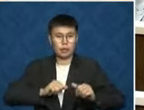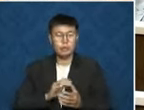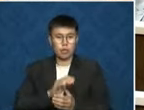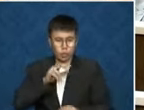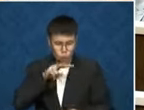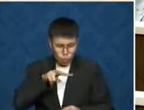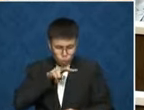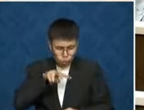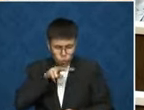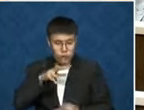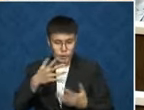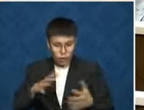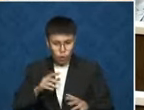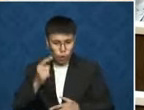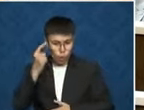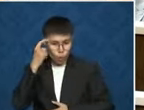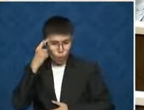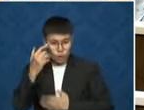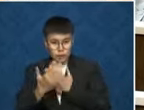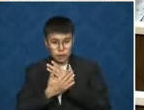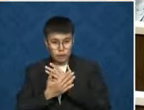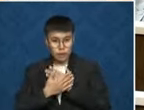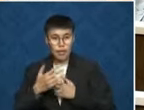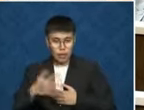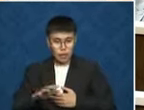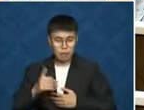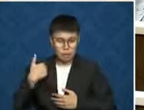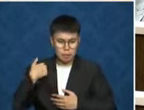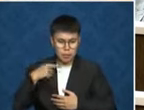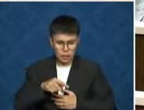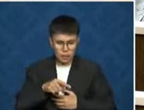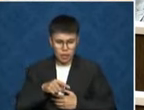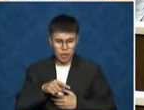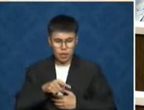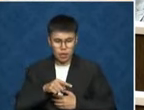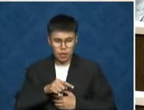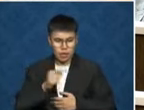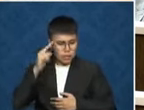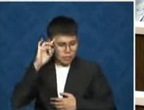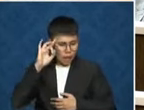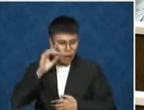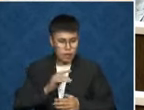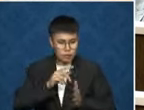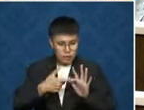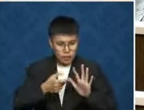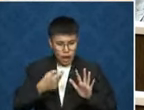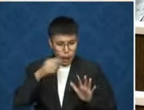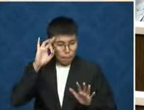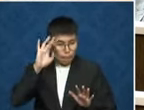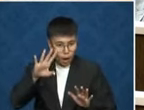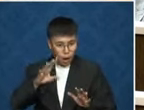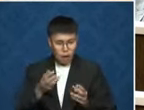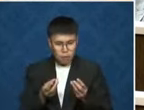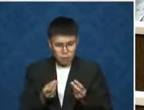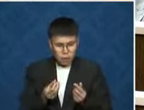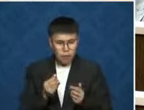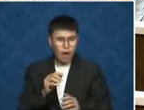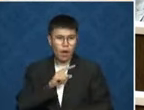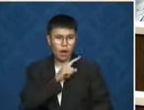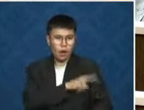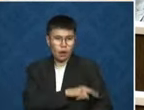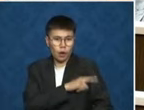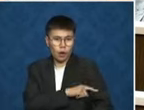นะครับให้ AI เรียนรู้สัญญาณที่เกิดจากยาเสพติดว่าอันนี้เป็นสัญญาณของยาบ้าหรือโคเคนหรืออะไรก็ดี